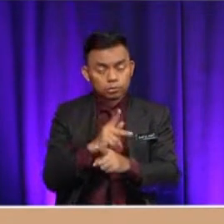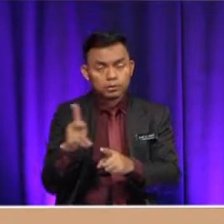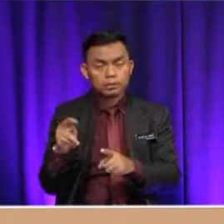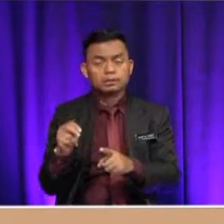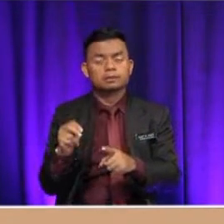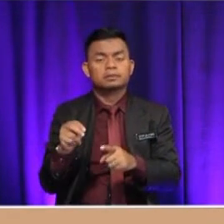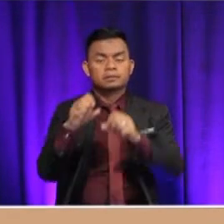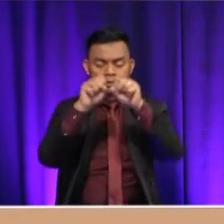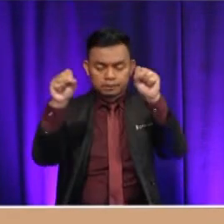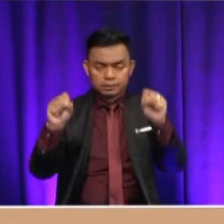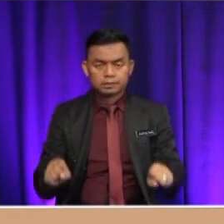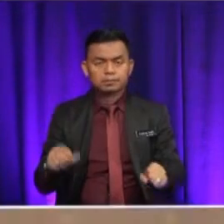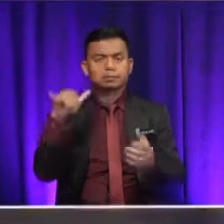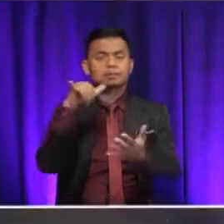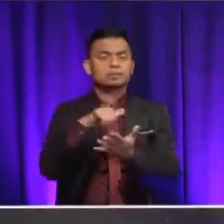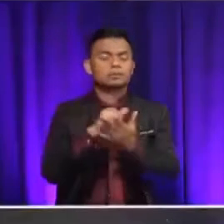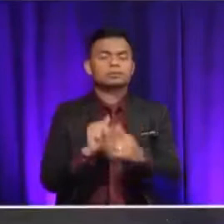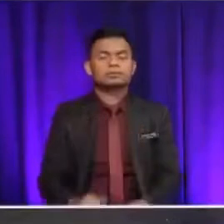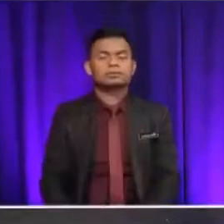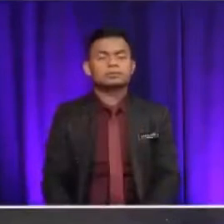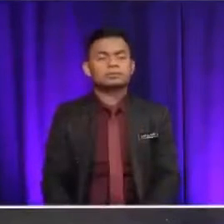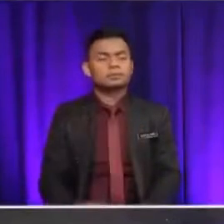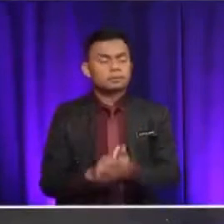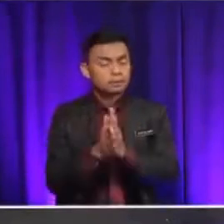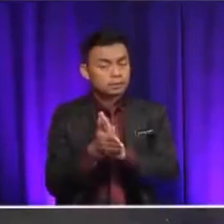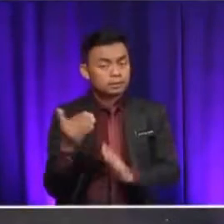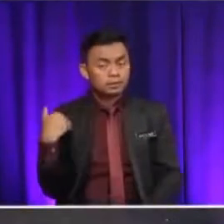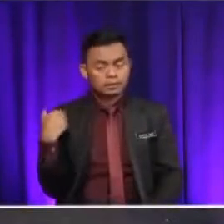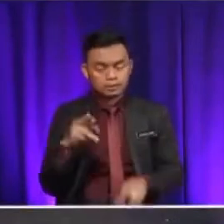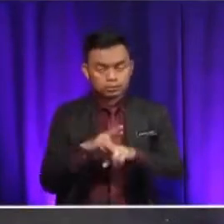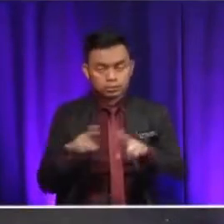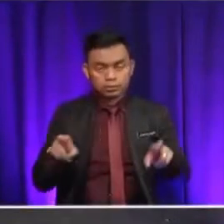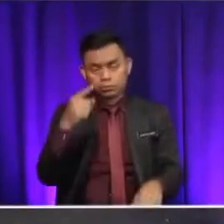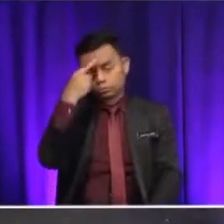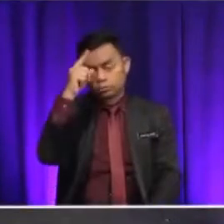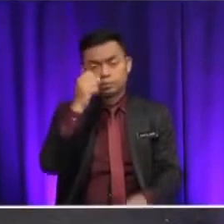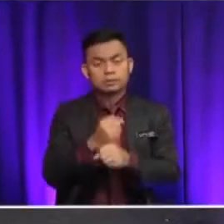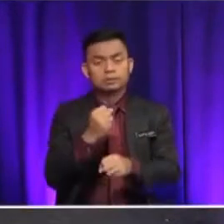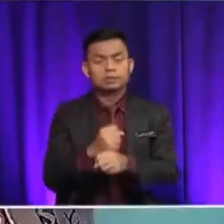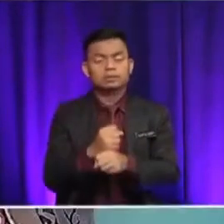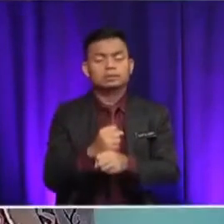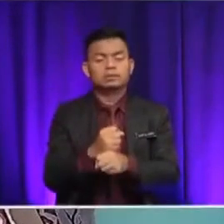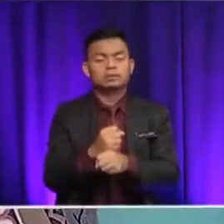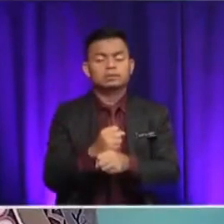boleh nak repair, takkan kita nak robohkan kan. So mesti ada ruang untuk kerja baik pulih di situ.